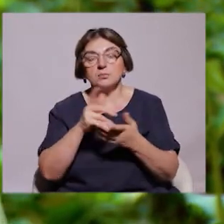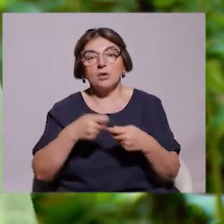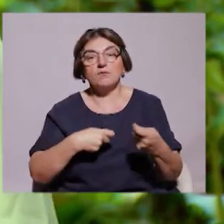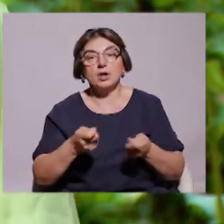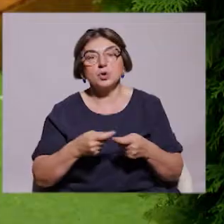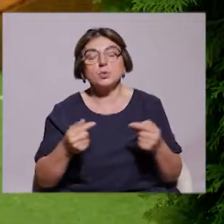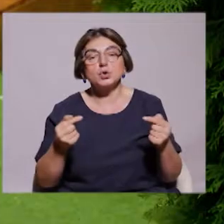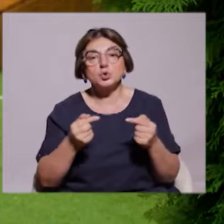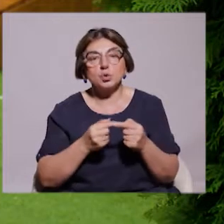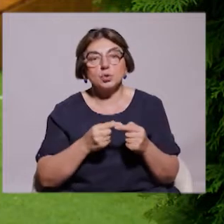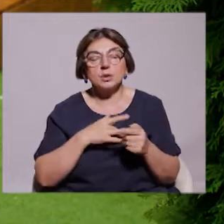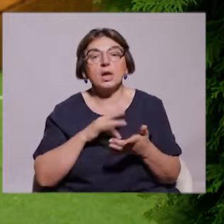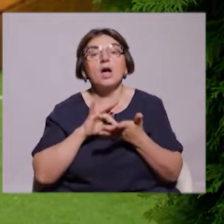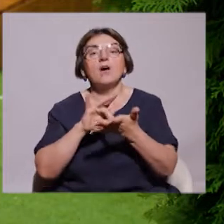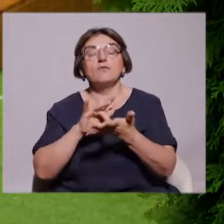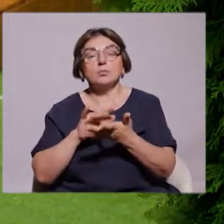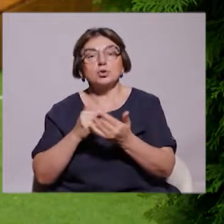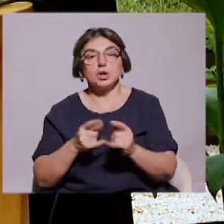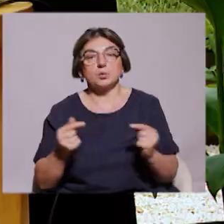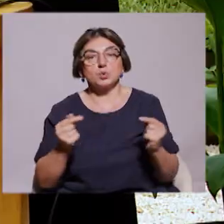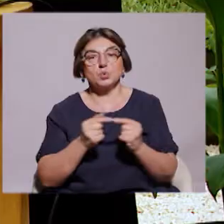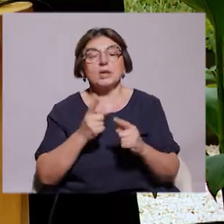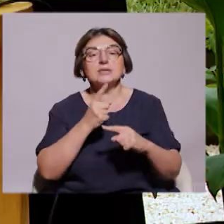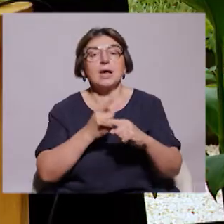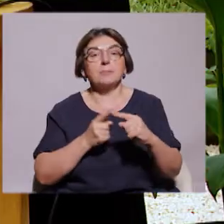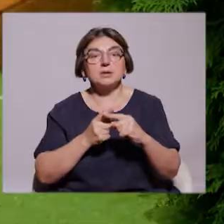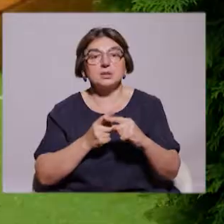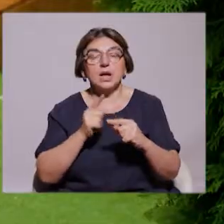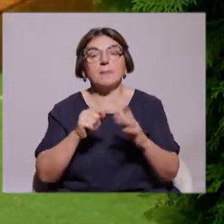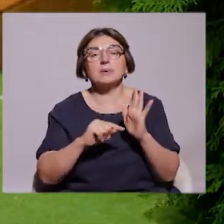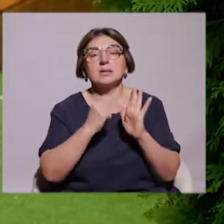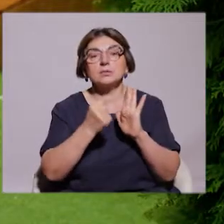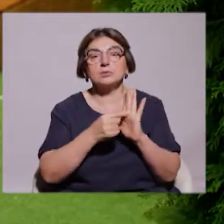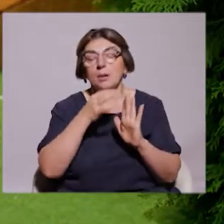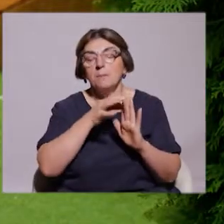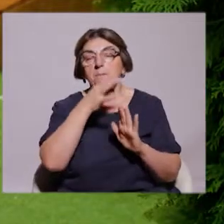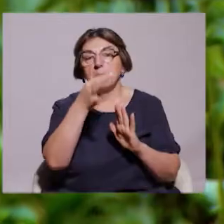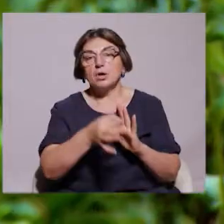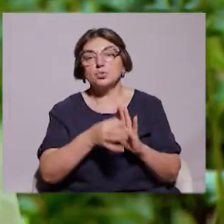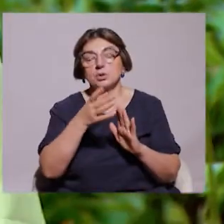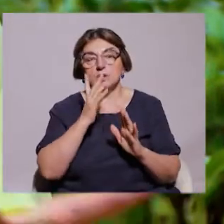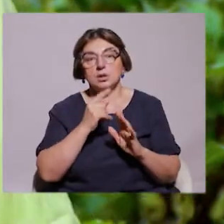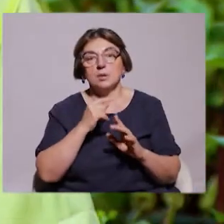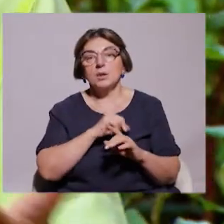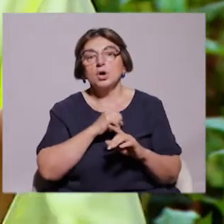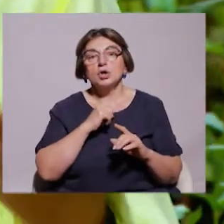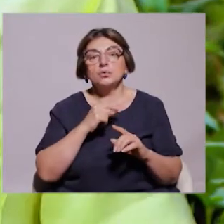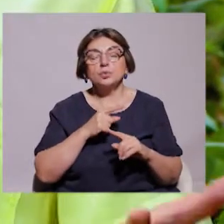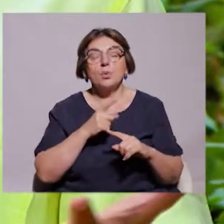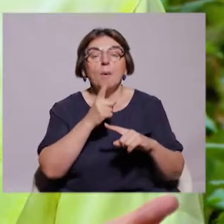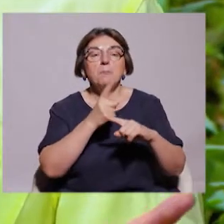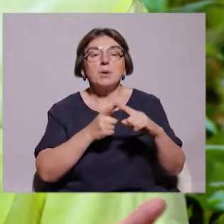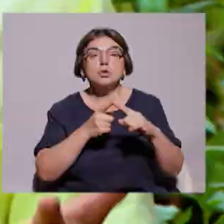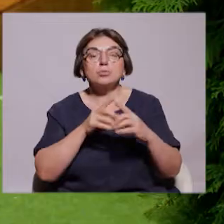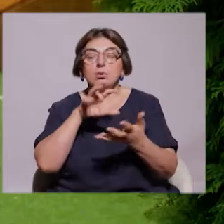ახლა დღეს საბერძნეთში და ამ კითხვებზე პასუხს გავცემთ აუცილებლად. ბერძნული კოლონიზაცია რა მოვლენაა ეს, რა